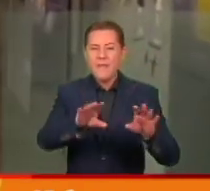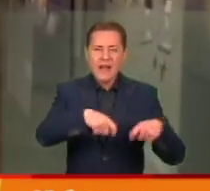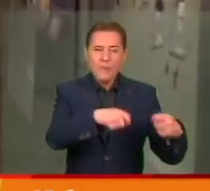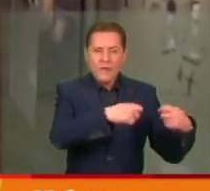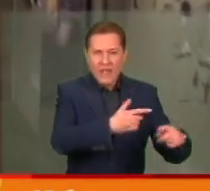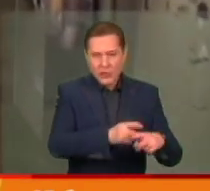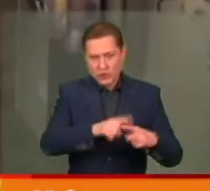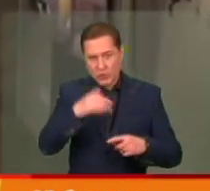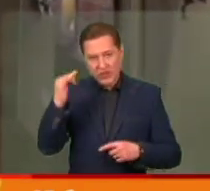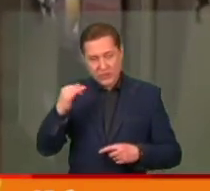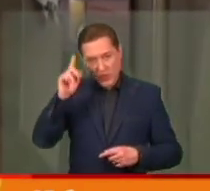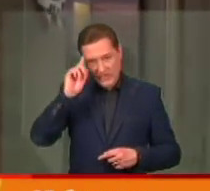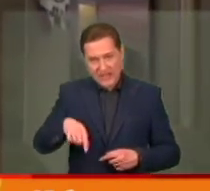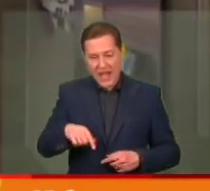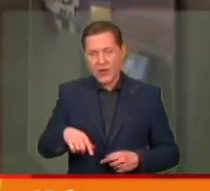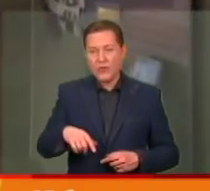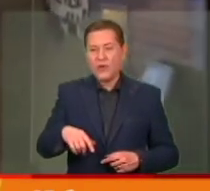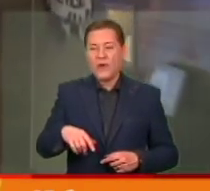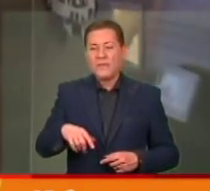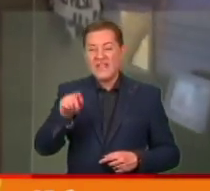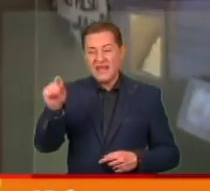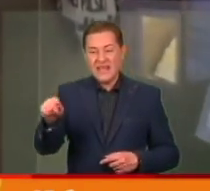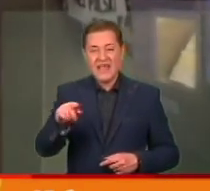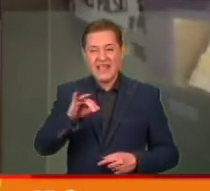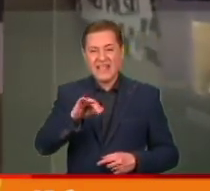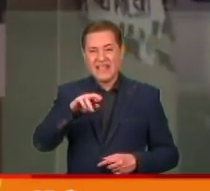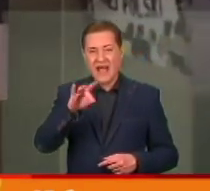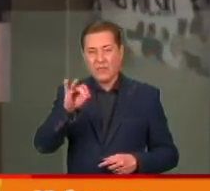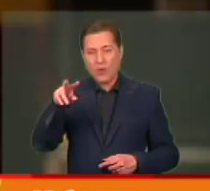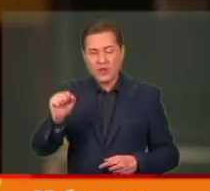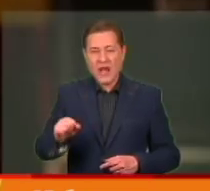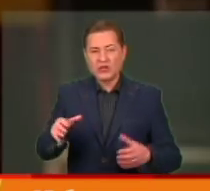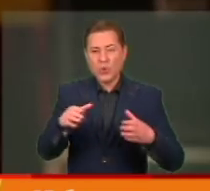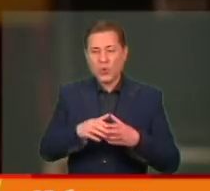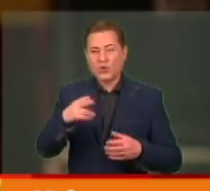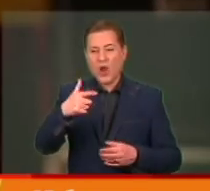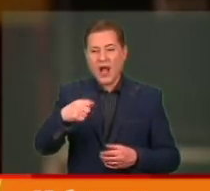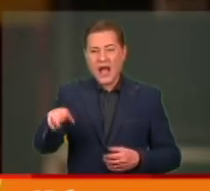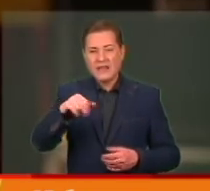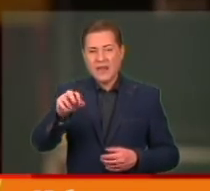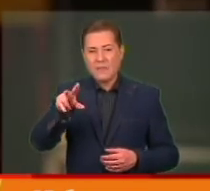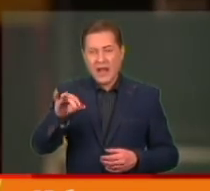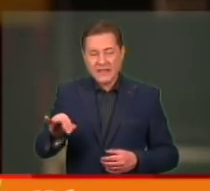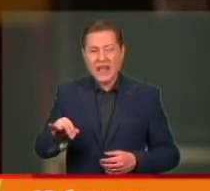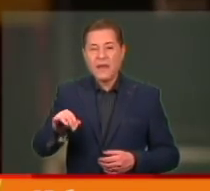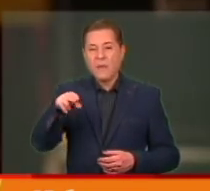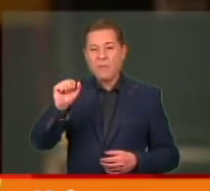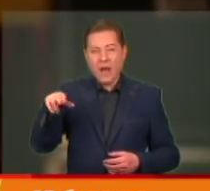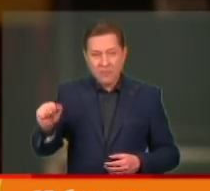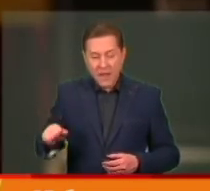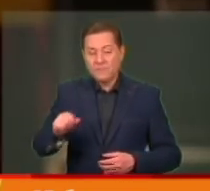Знає її і Сашко Ярмола з гурту «Гайдамаки». Він реально працював на зміцнення,